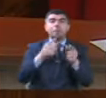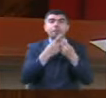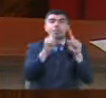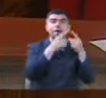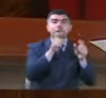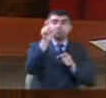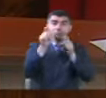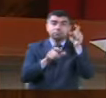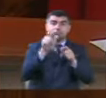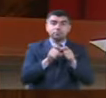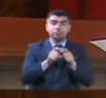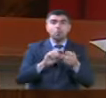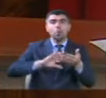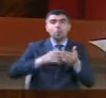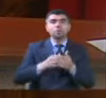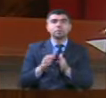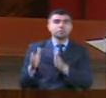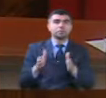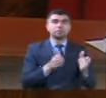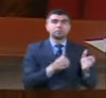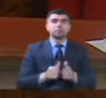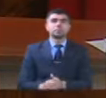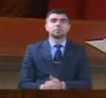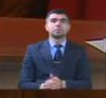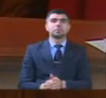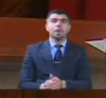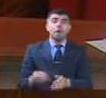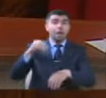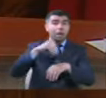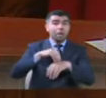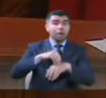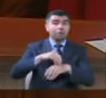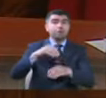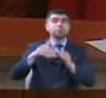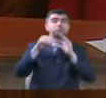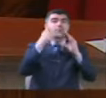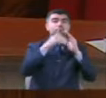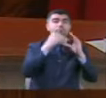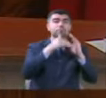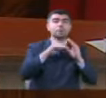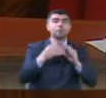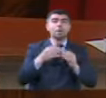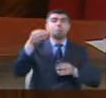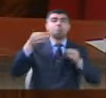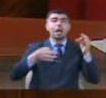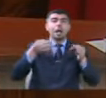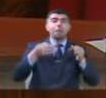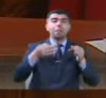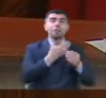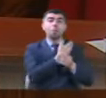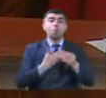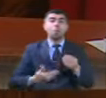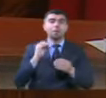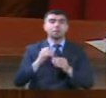فرق ومجموعات الأغلبية. كما توصل مكتب المجلس من المجلس الدستوري بالقرارين التاليين: القرار